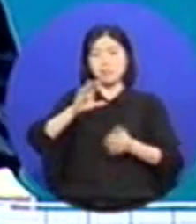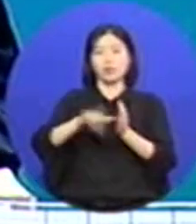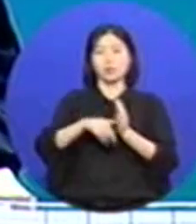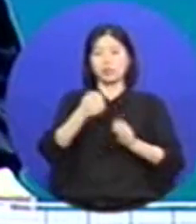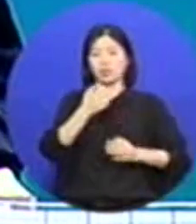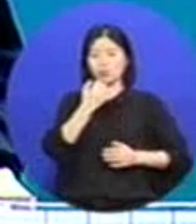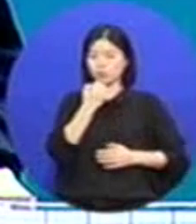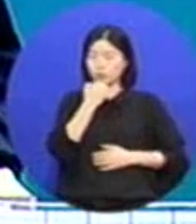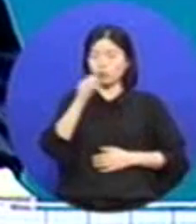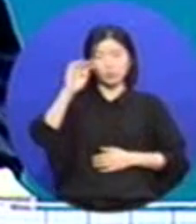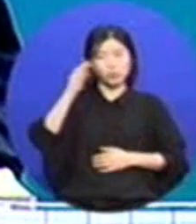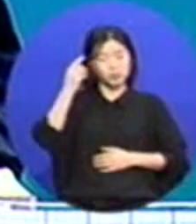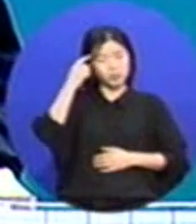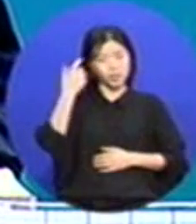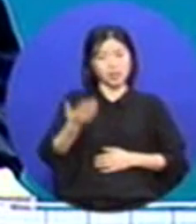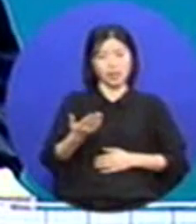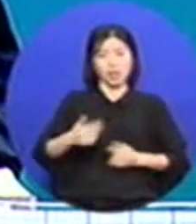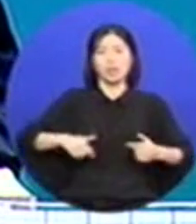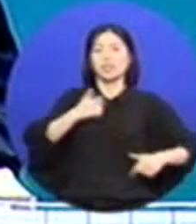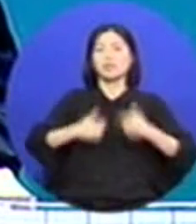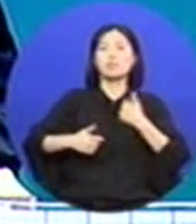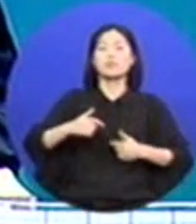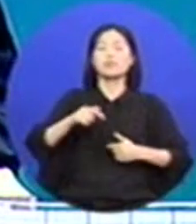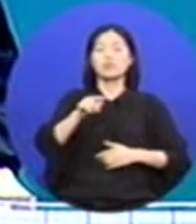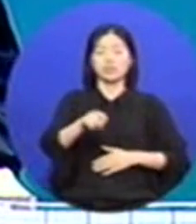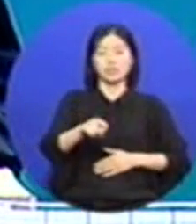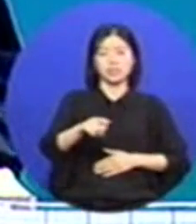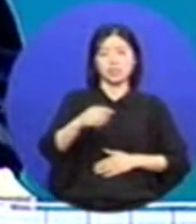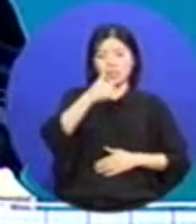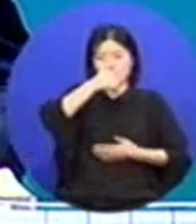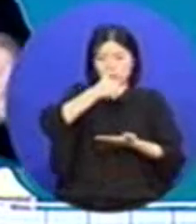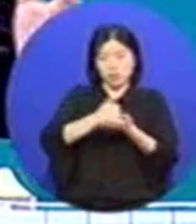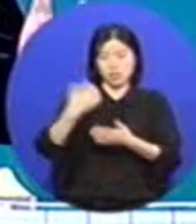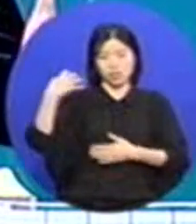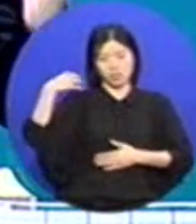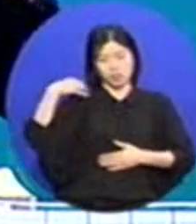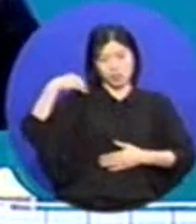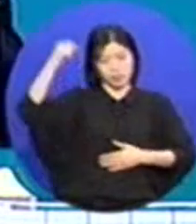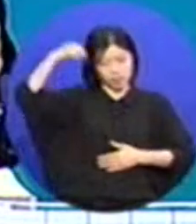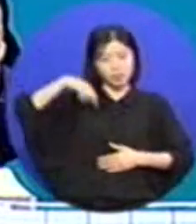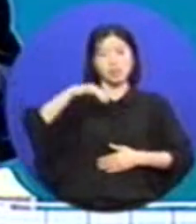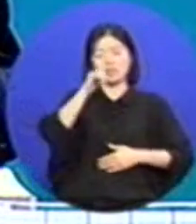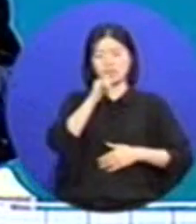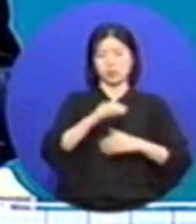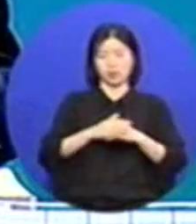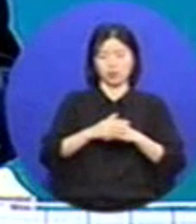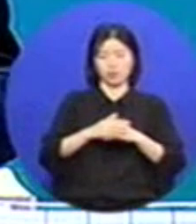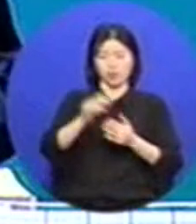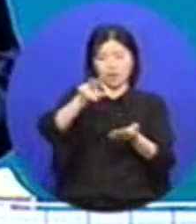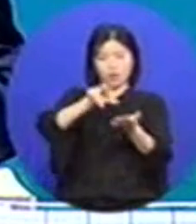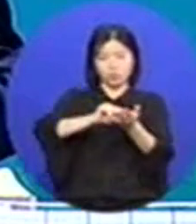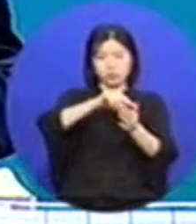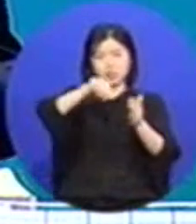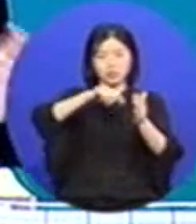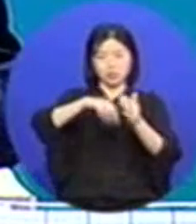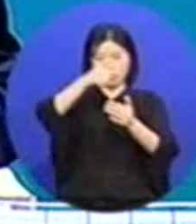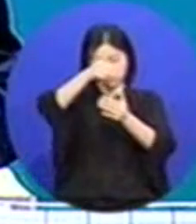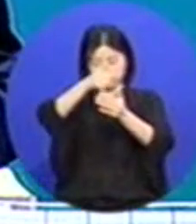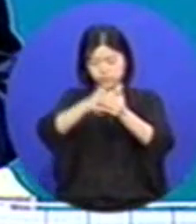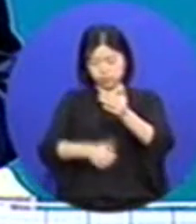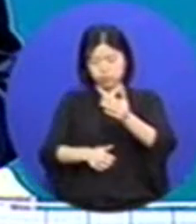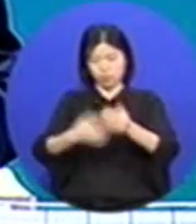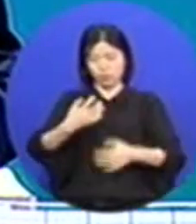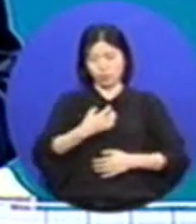기쁨 게 죄책감이 들 정도를 그러니까 문제 속에 화 빠져버릴 위기가 계속